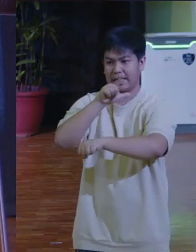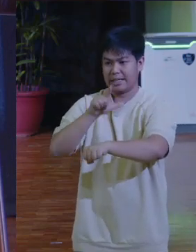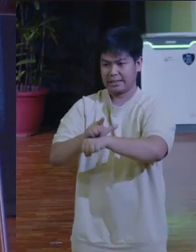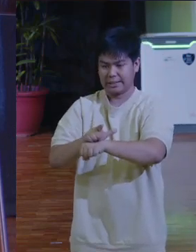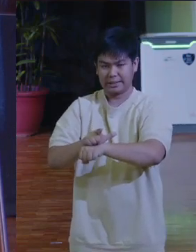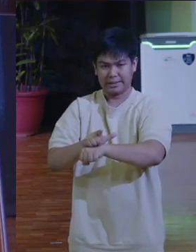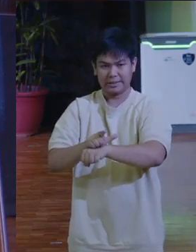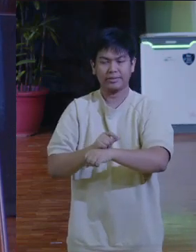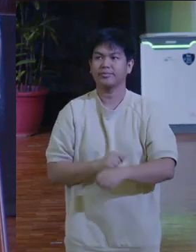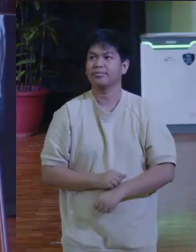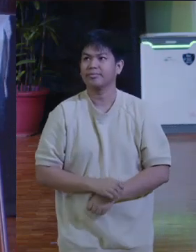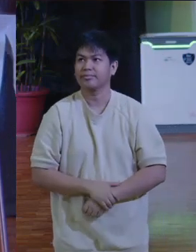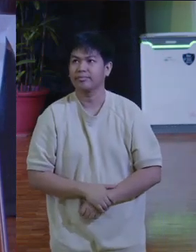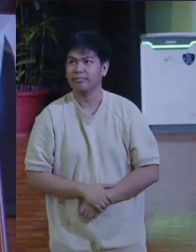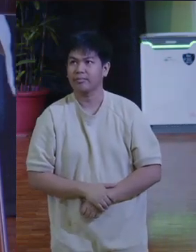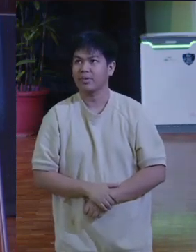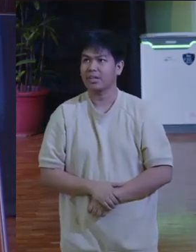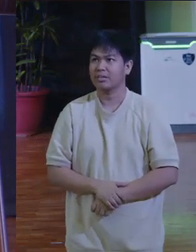7.